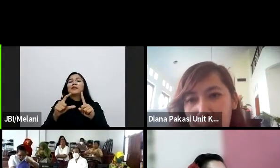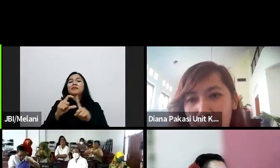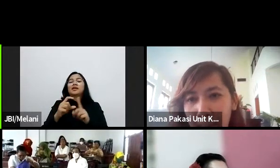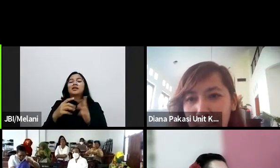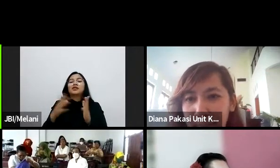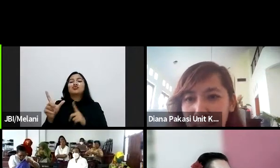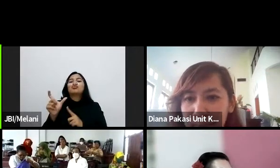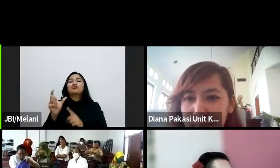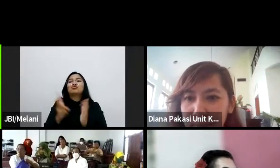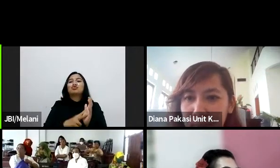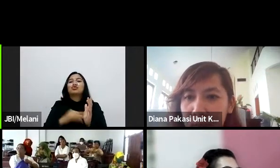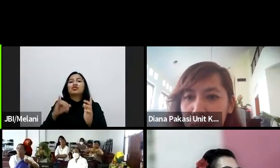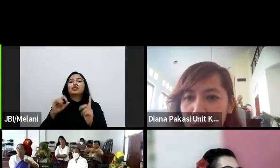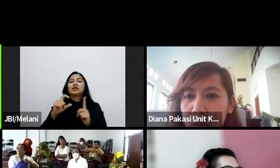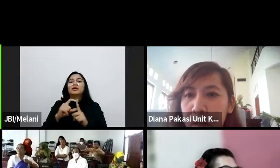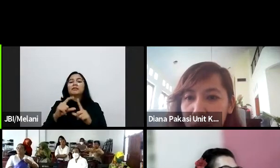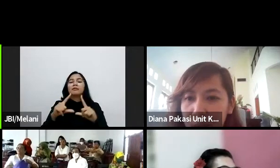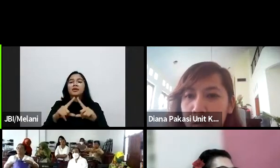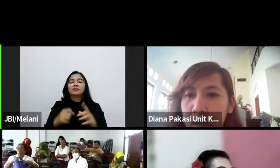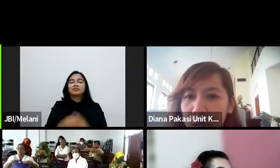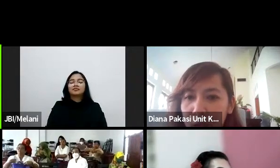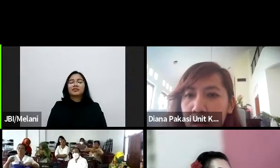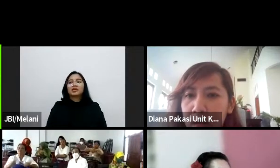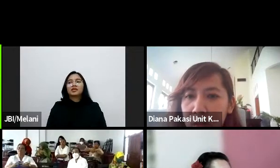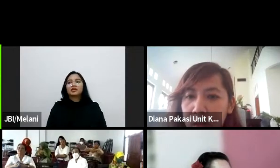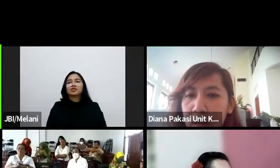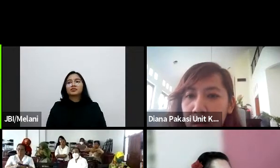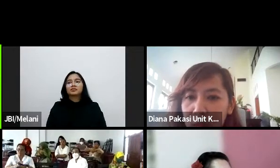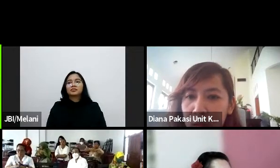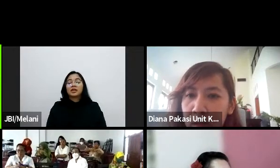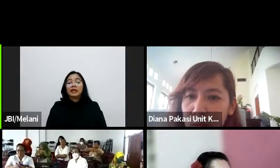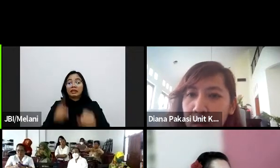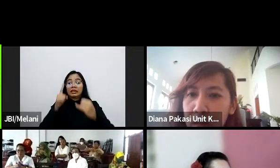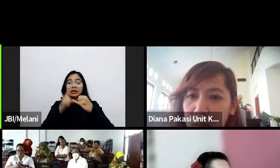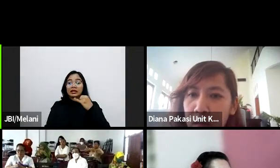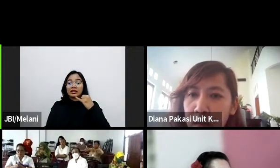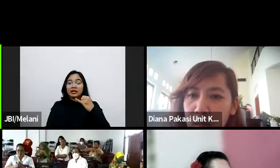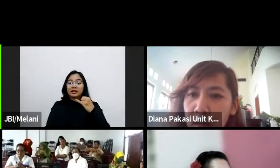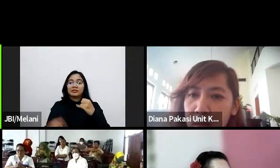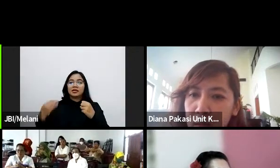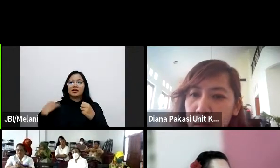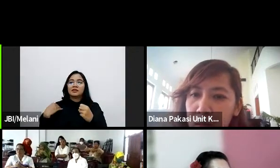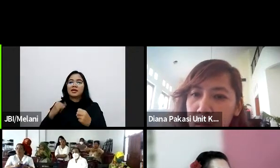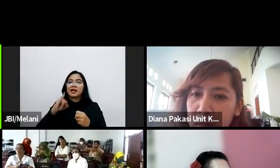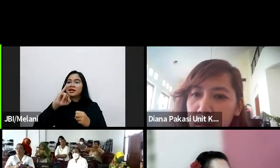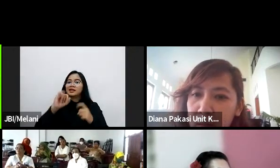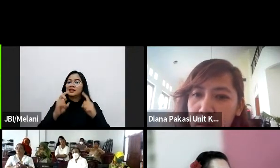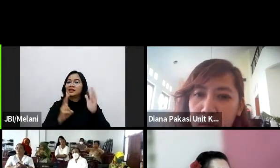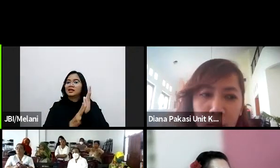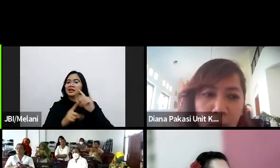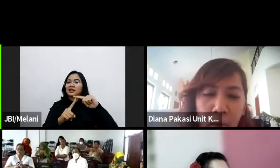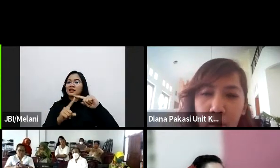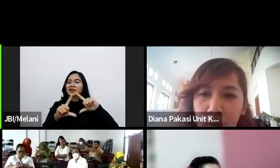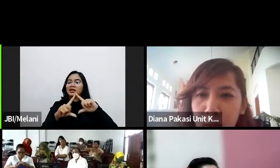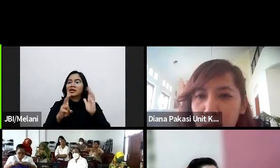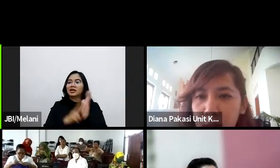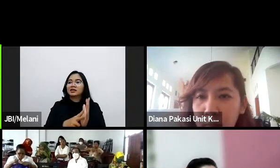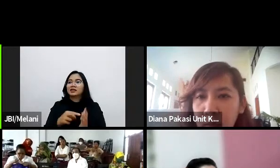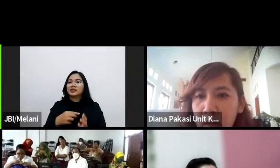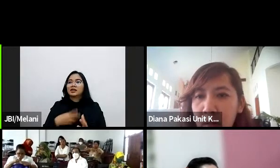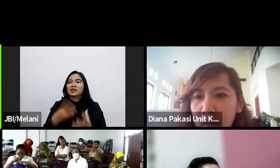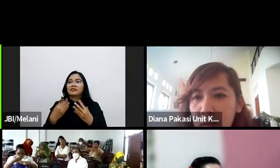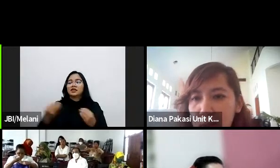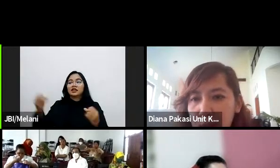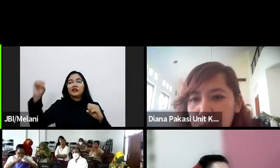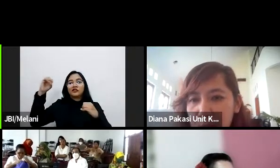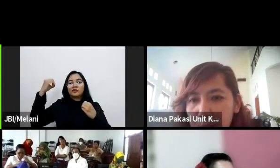untuk dapat informasi lebih lanjut. Nah, saya terakhir akan ke Mbak Intan, karena saya dapat informasi Mbak Intan harus ada